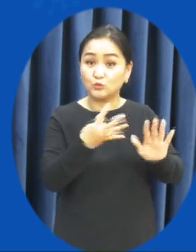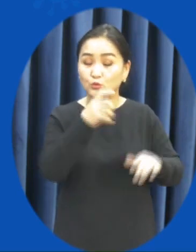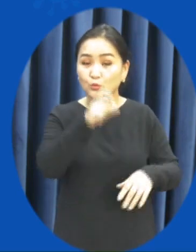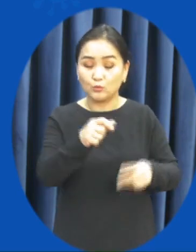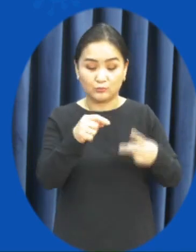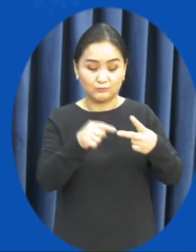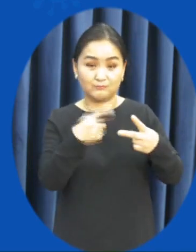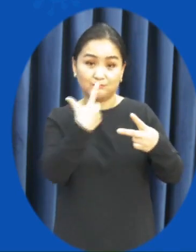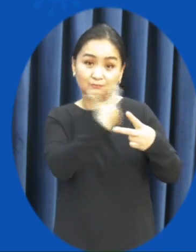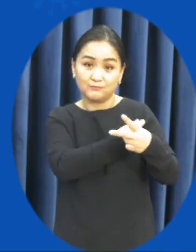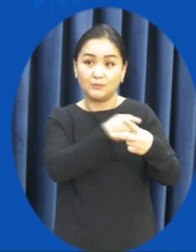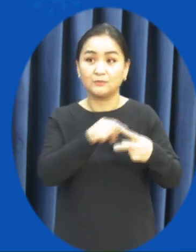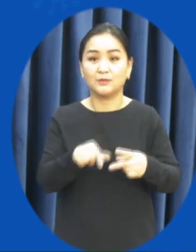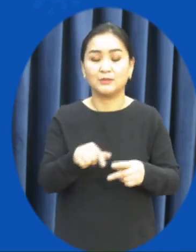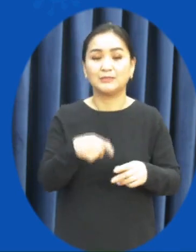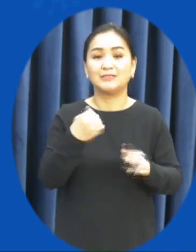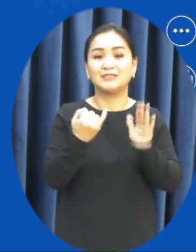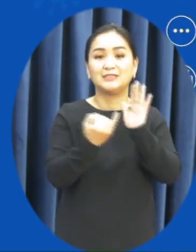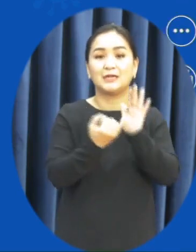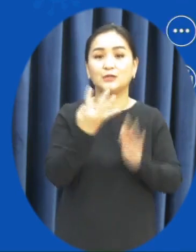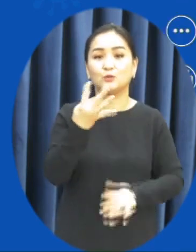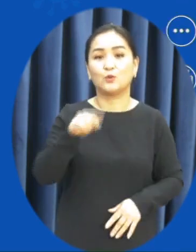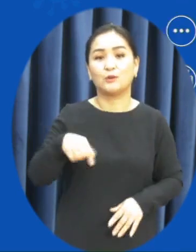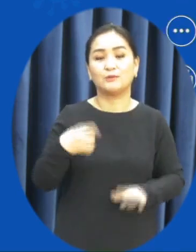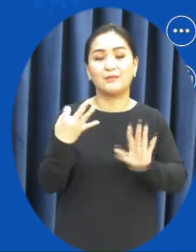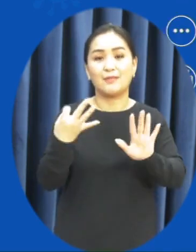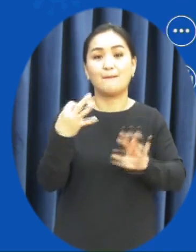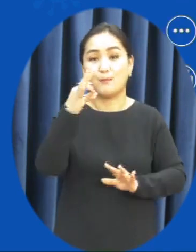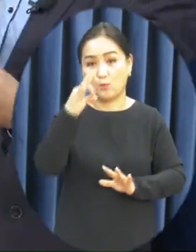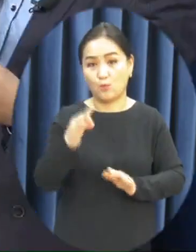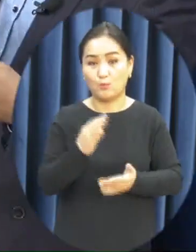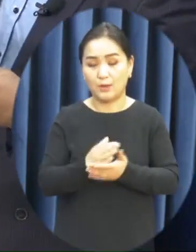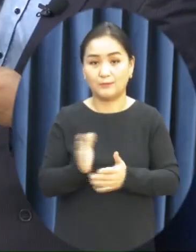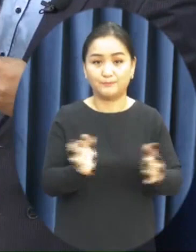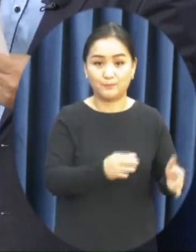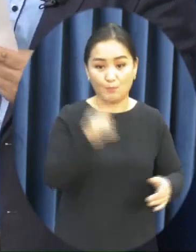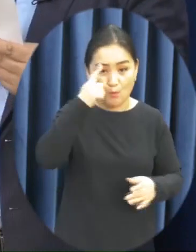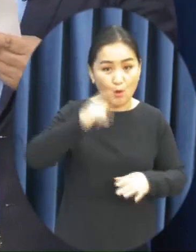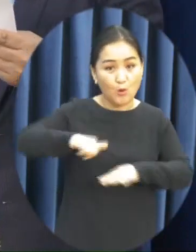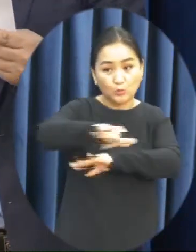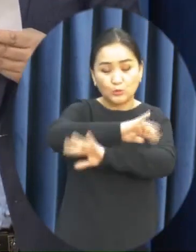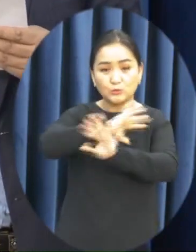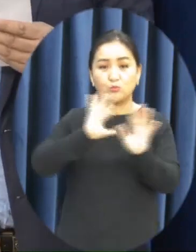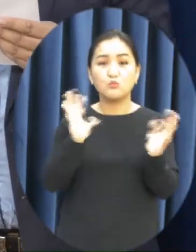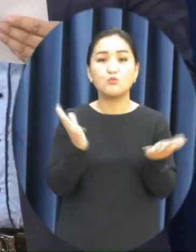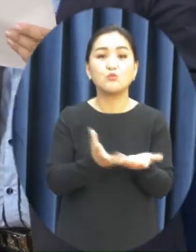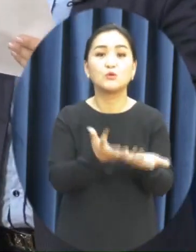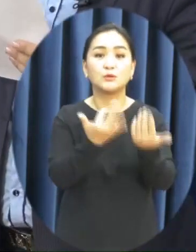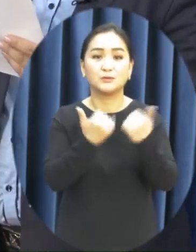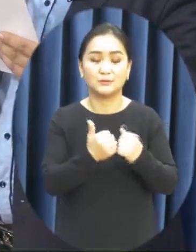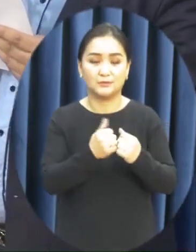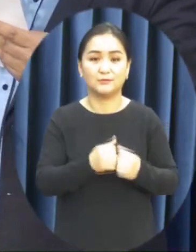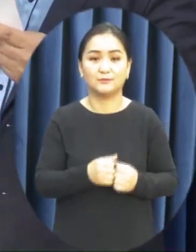དེྱགས རོགས